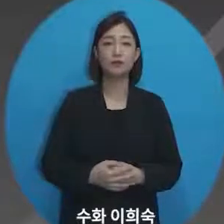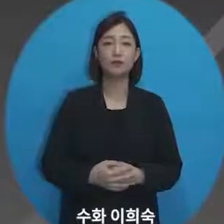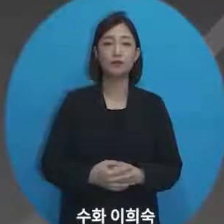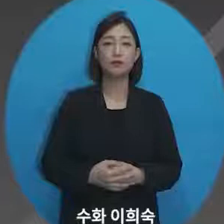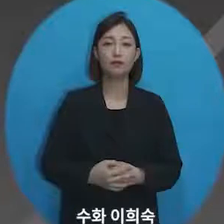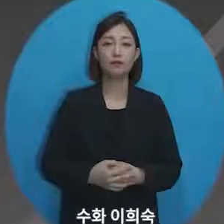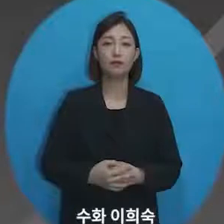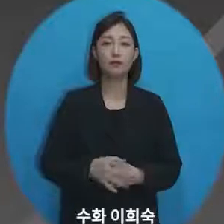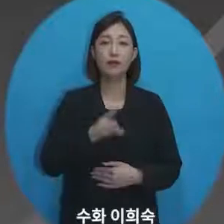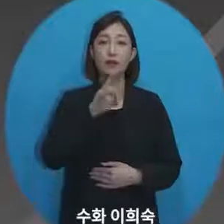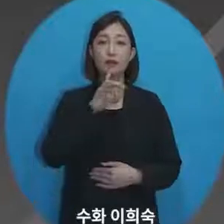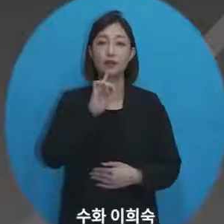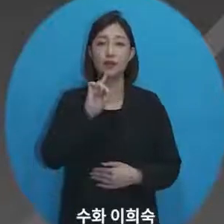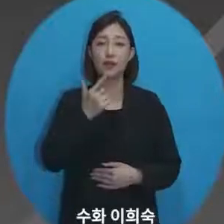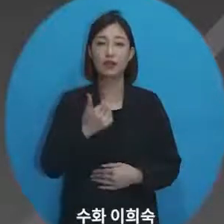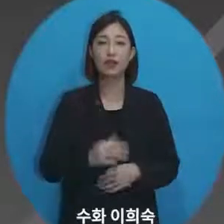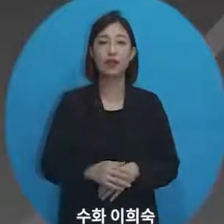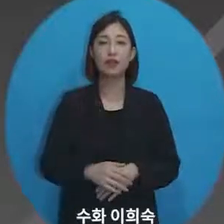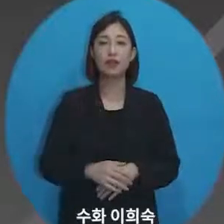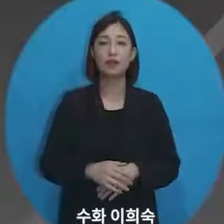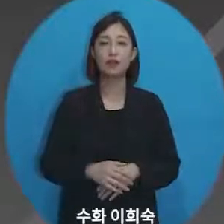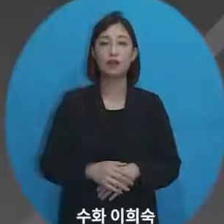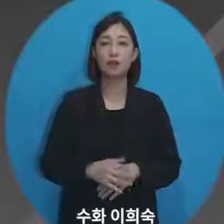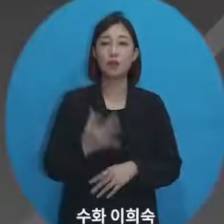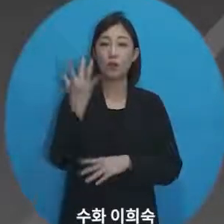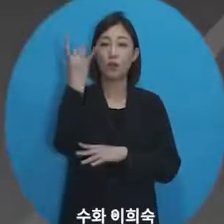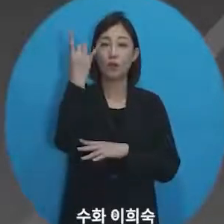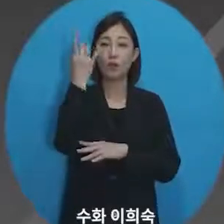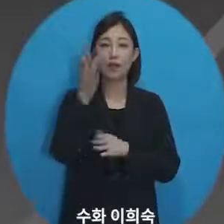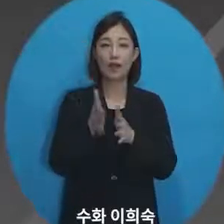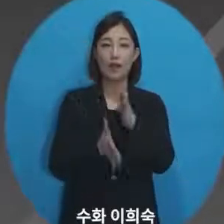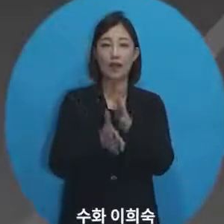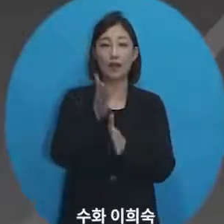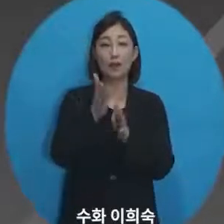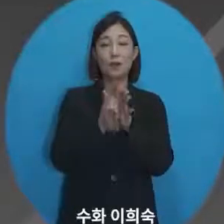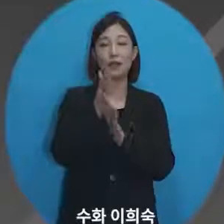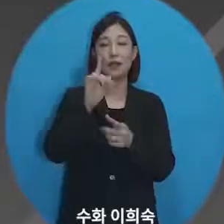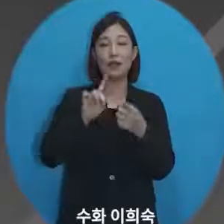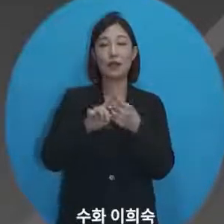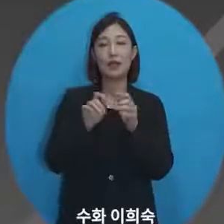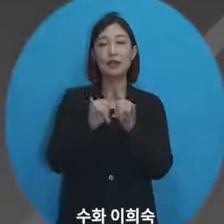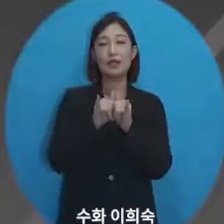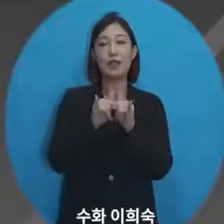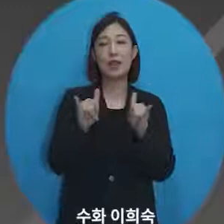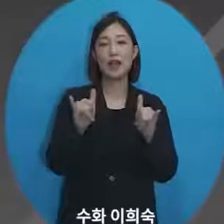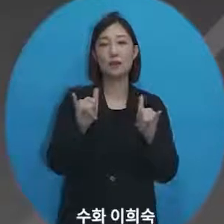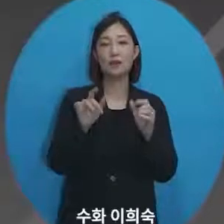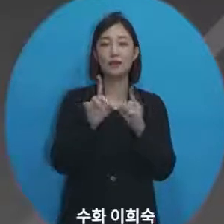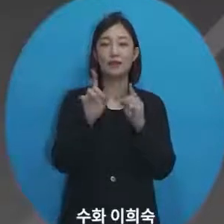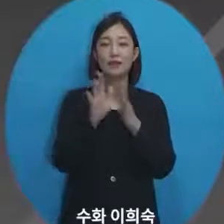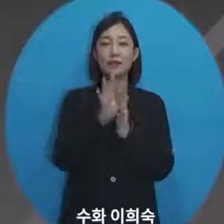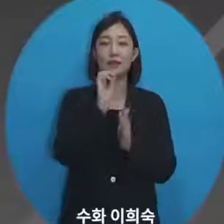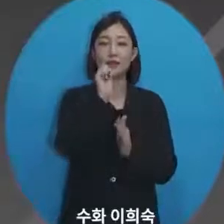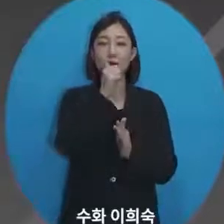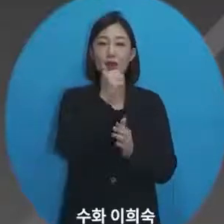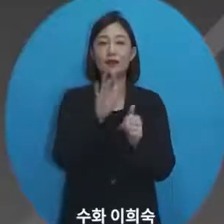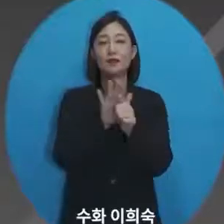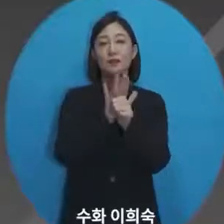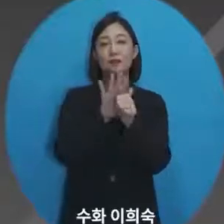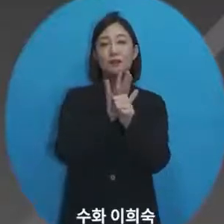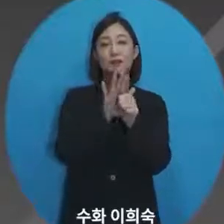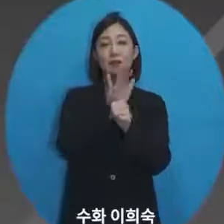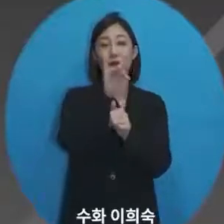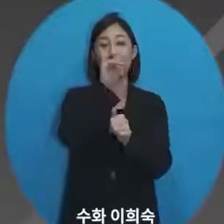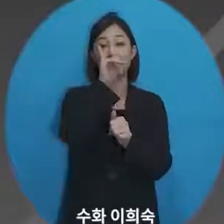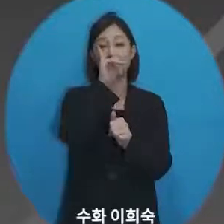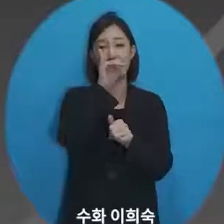네. 뿐만 아니고 이제 기존 건물에 대해서는 인적 서비스도 필요하게 되는데요. 그 부분에 대해서 곳곳에